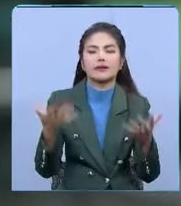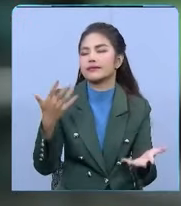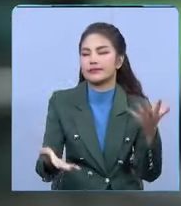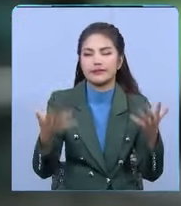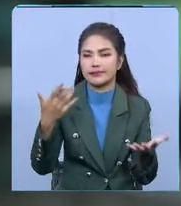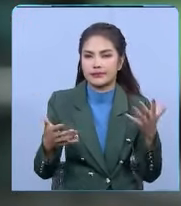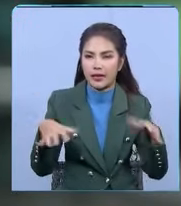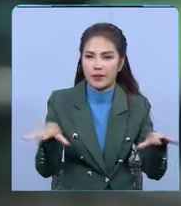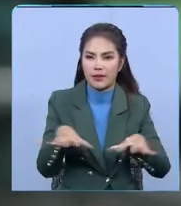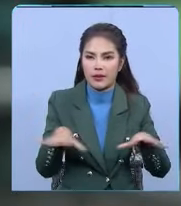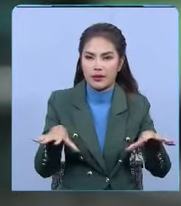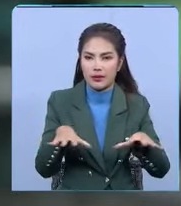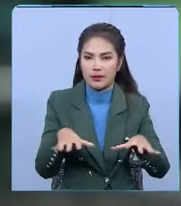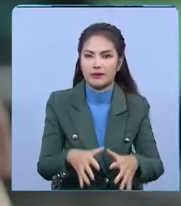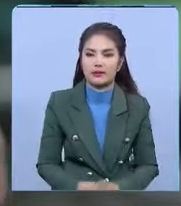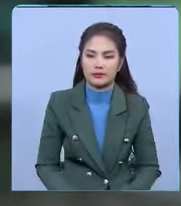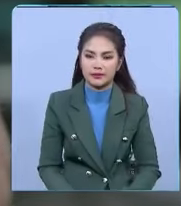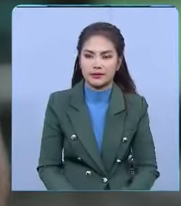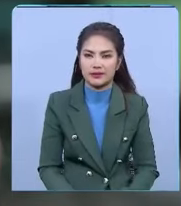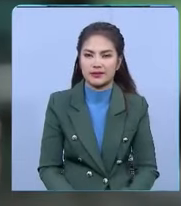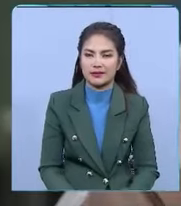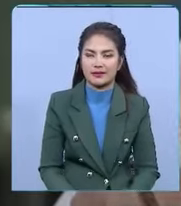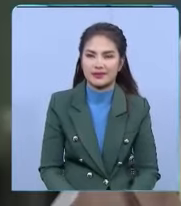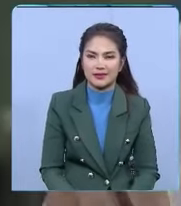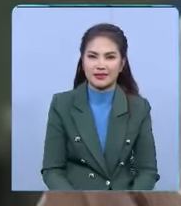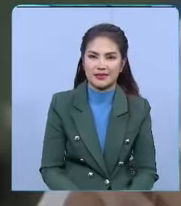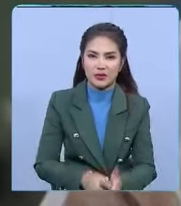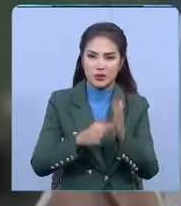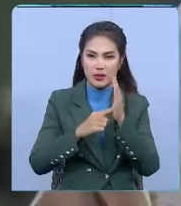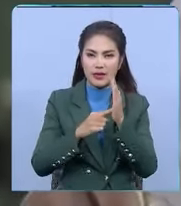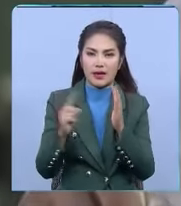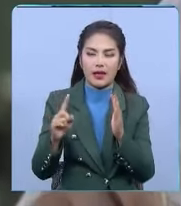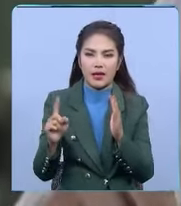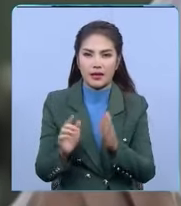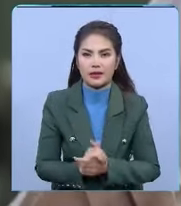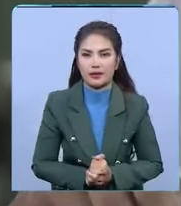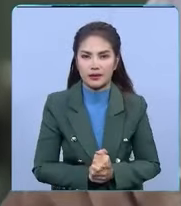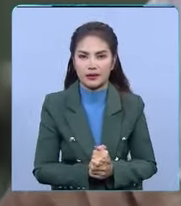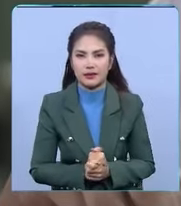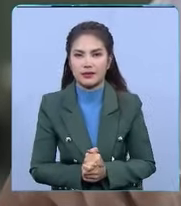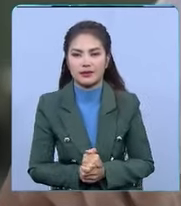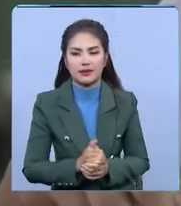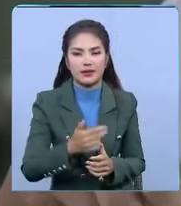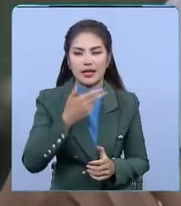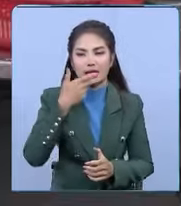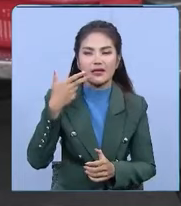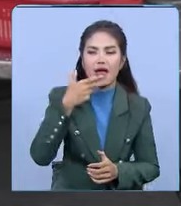พื้นนะอาหารพื้น นี่อย่างเช่นผมเห็นมีทำแกงเขียวหวานนี่ไม่พื้นน